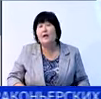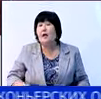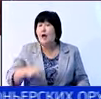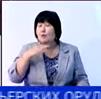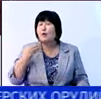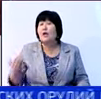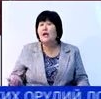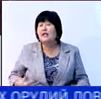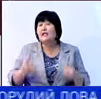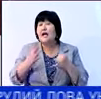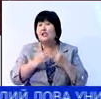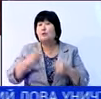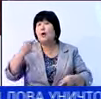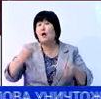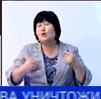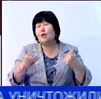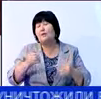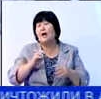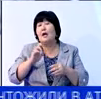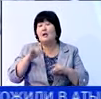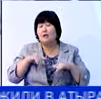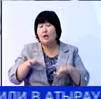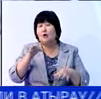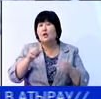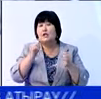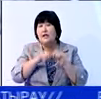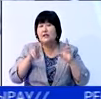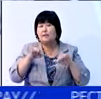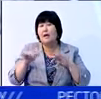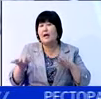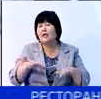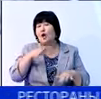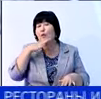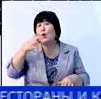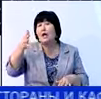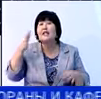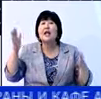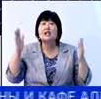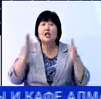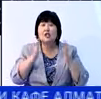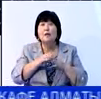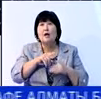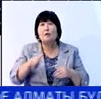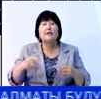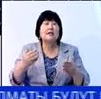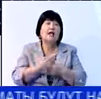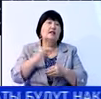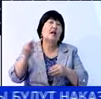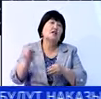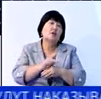и жилищно-земельных споров. В производстве суда часто рассматриваются дела по многоэтажным домам, прошедшим